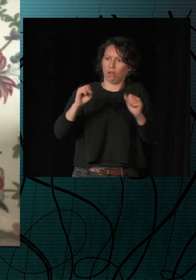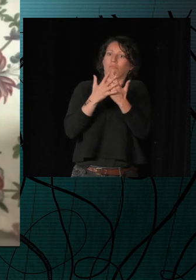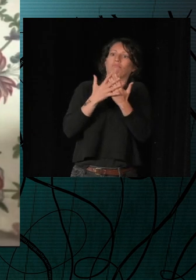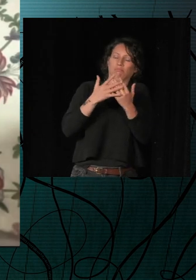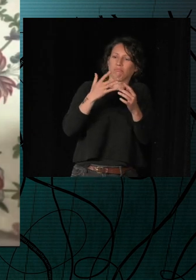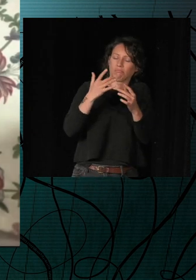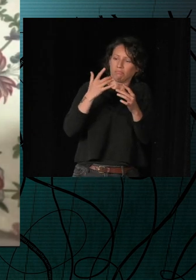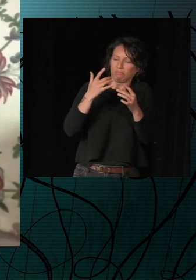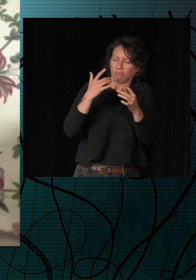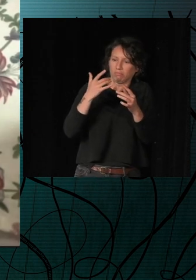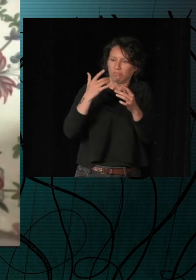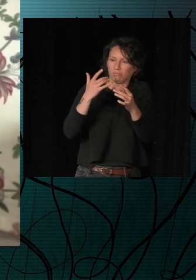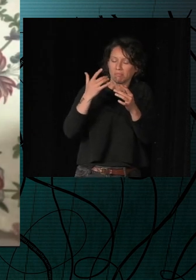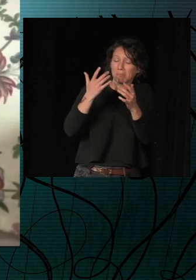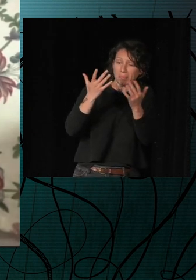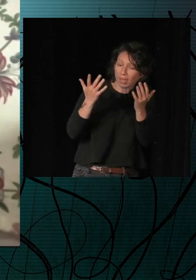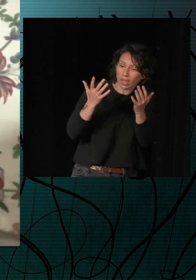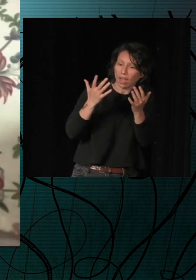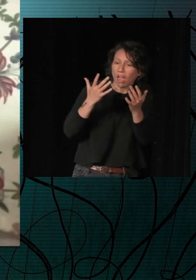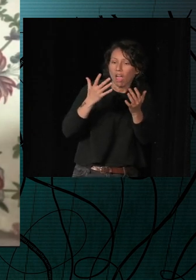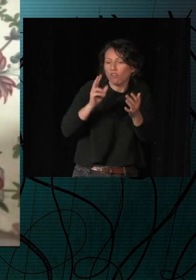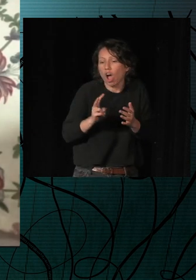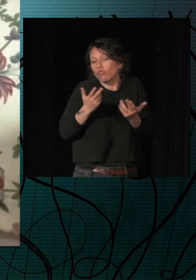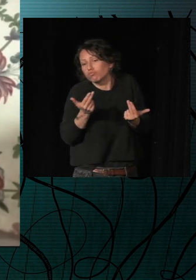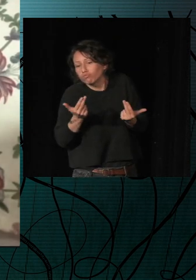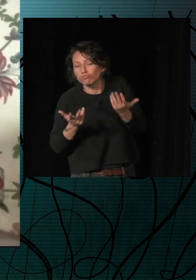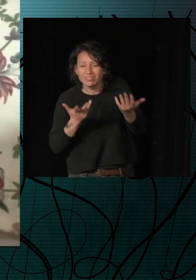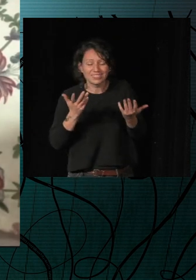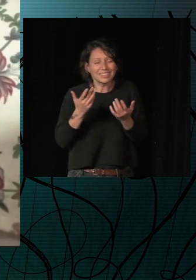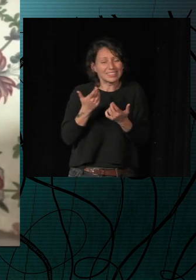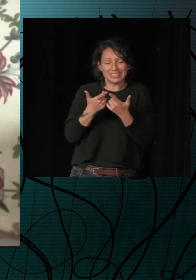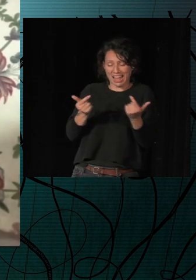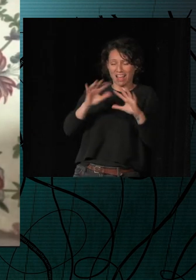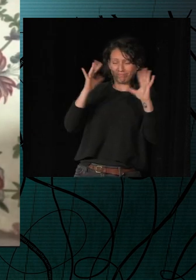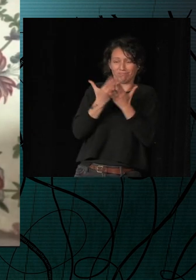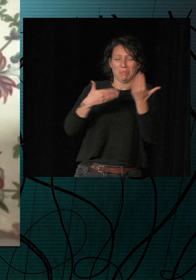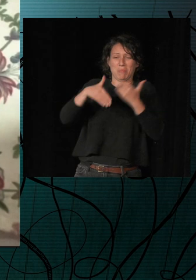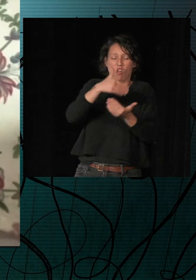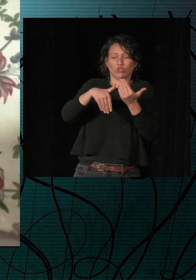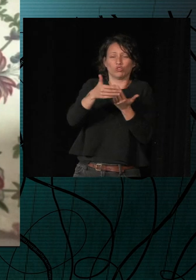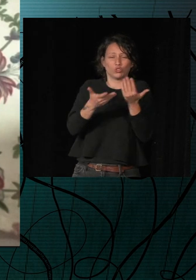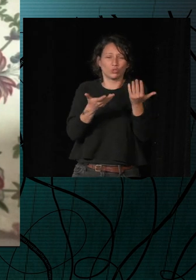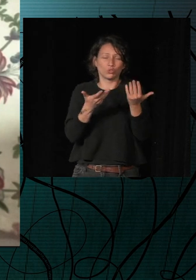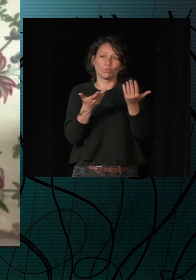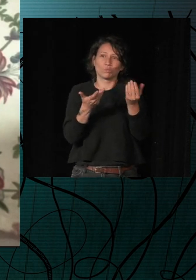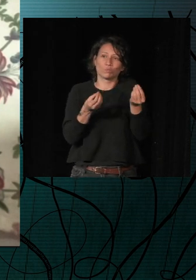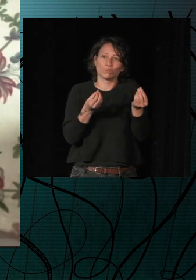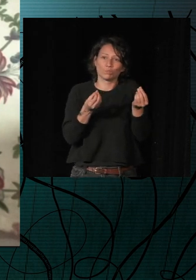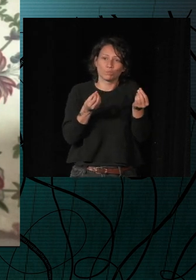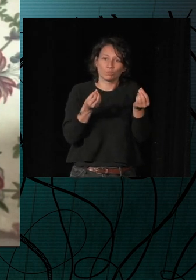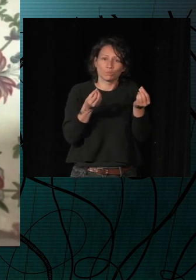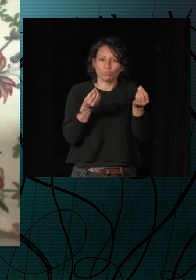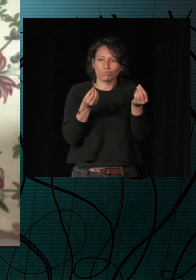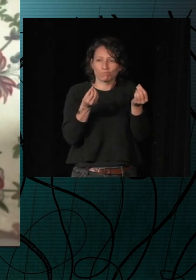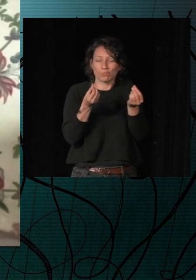quand même toujours un un et là je pense que c'est tout à fait juste ce que tu dis sur le le coup du du mélange des gen en fait enfin ces mélanges des genes là